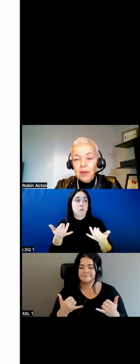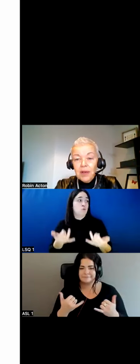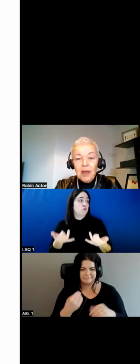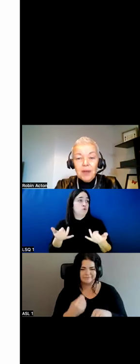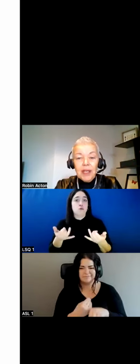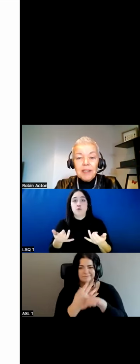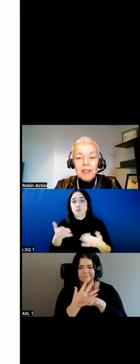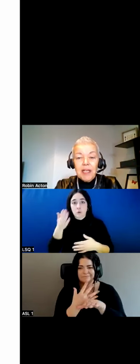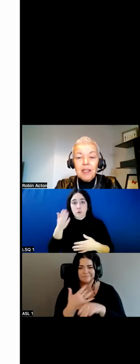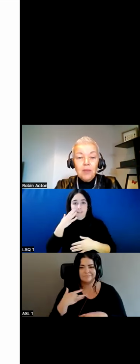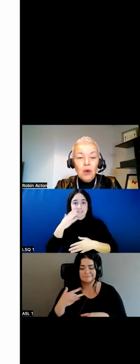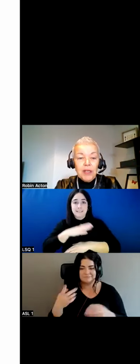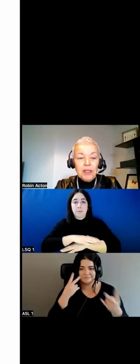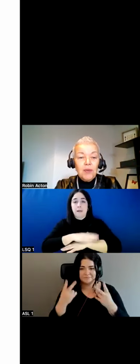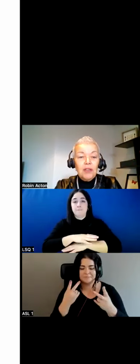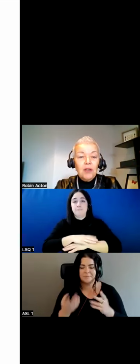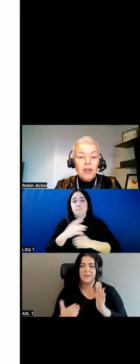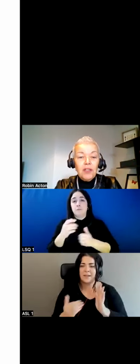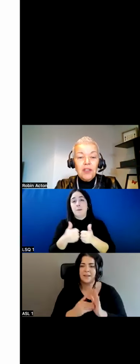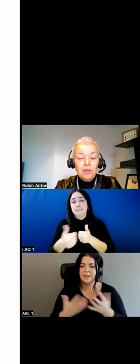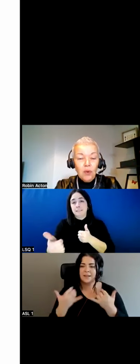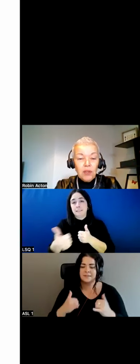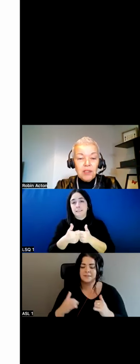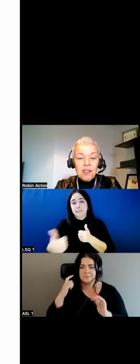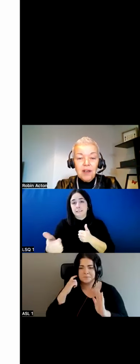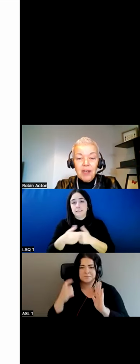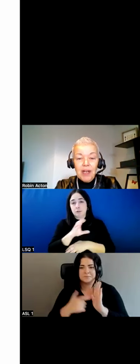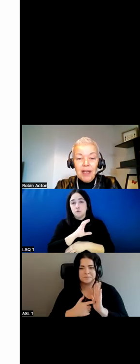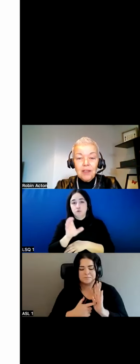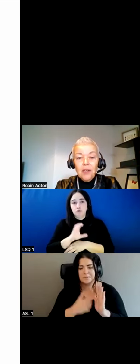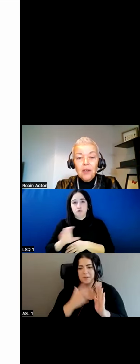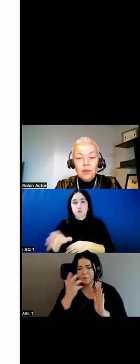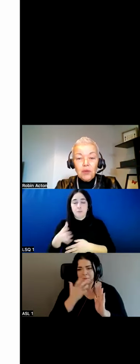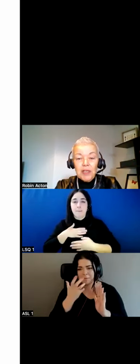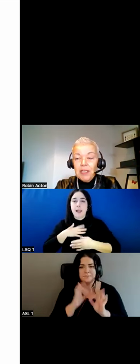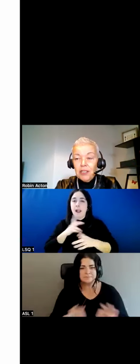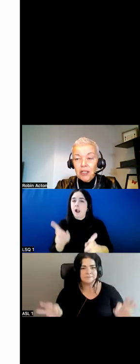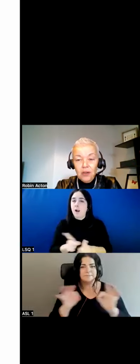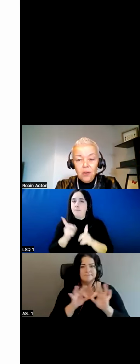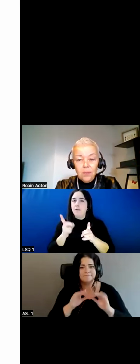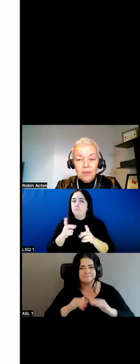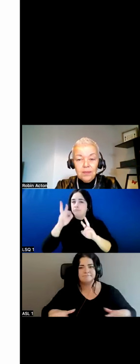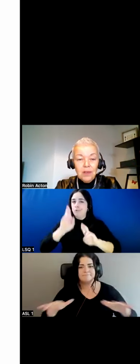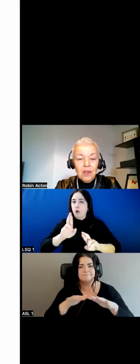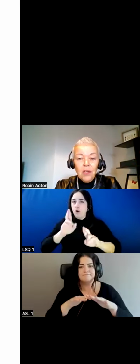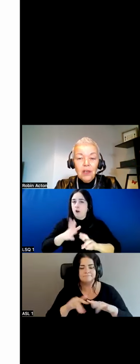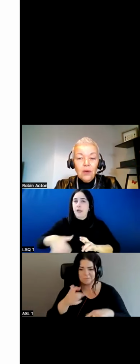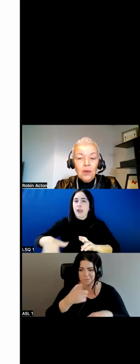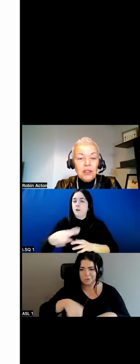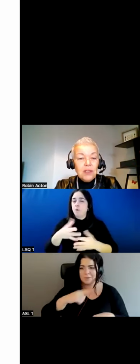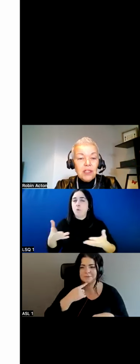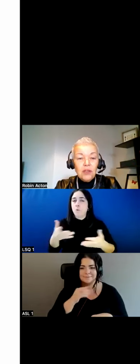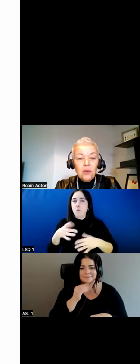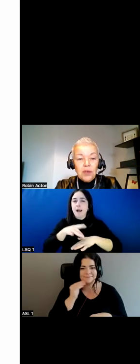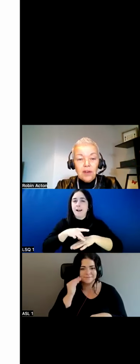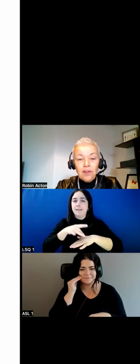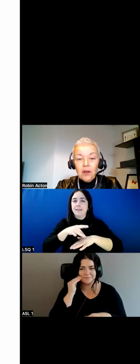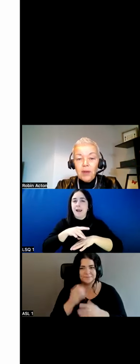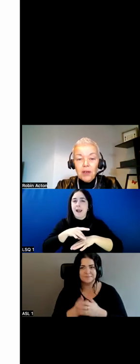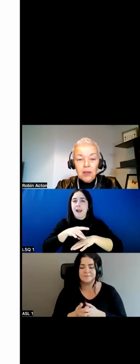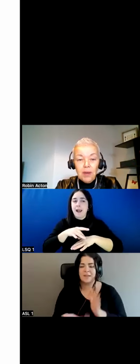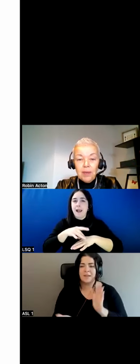Alors que nous nous réunissons aujourd'hui sur une plateforme virtuelle, j'aimerais prendre un moment pour reconnaître l'importance de la Terre que nous appelons